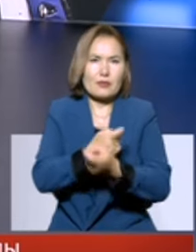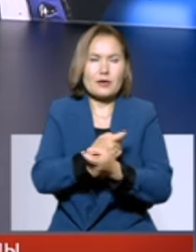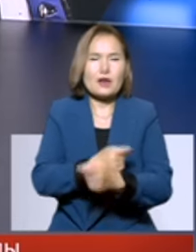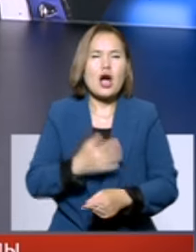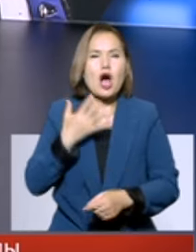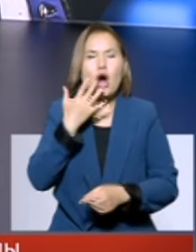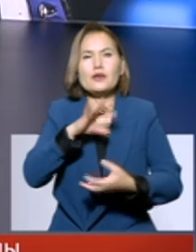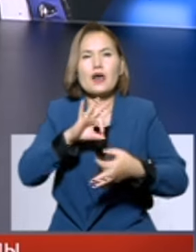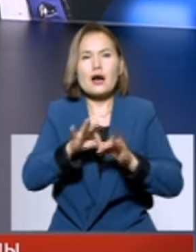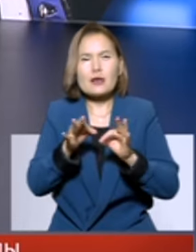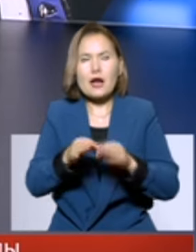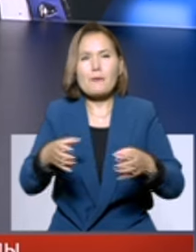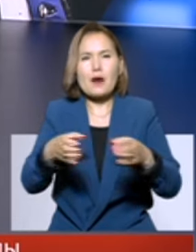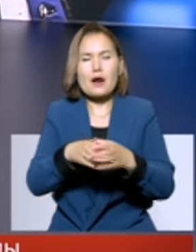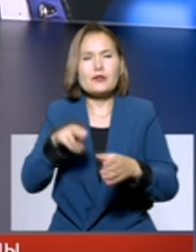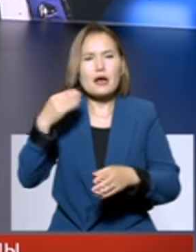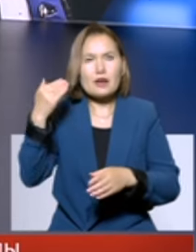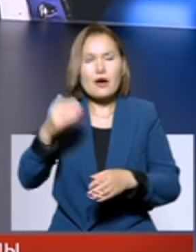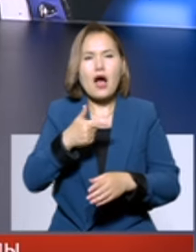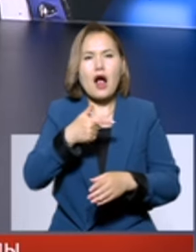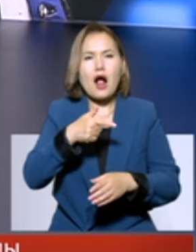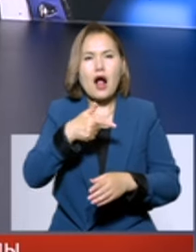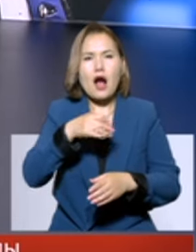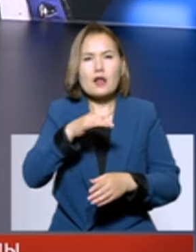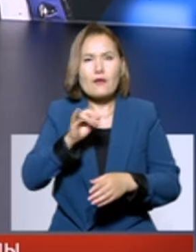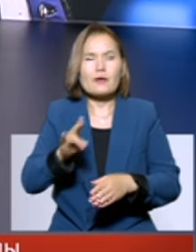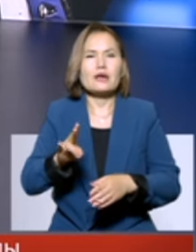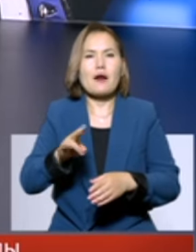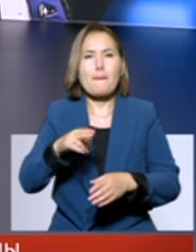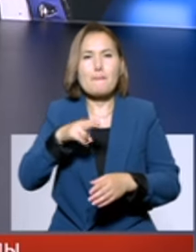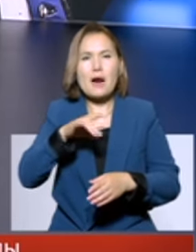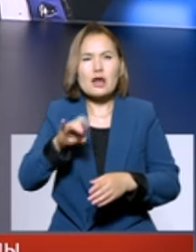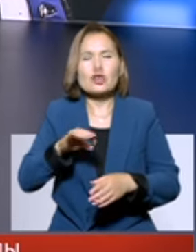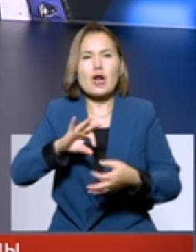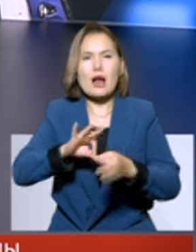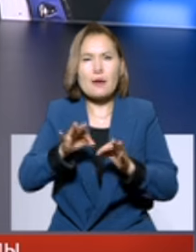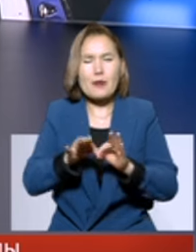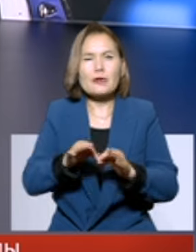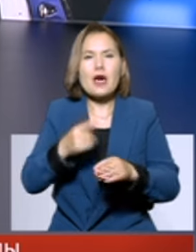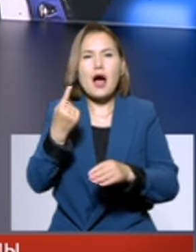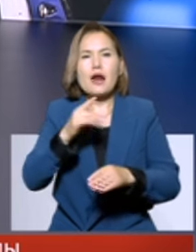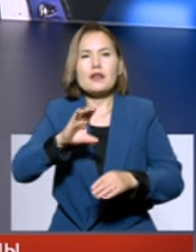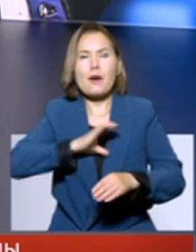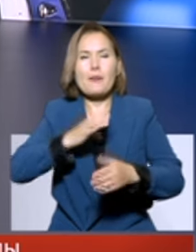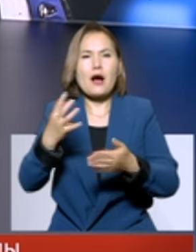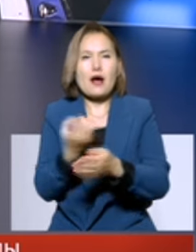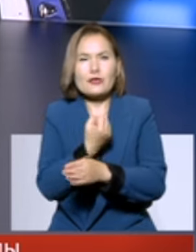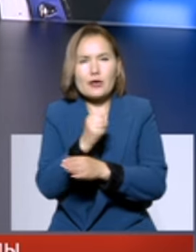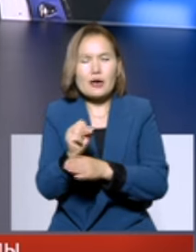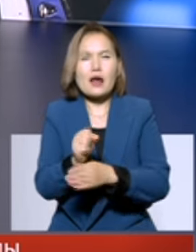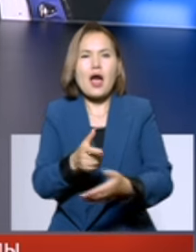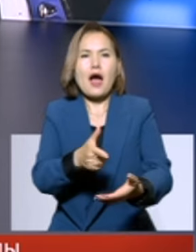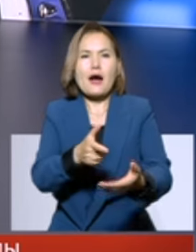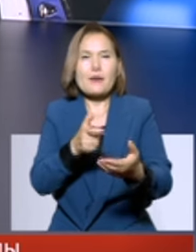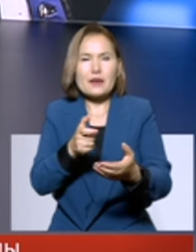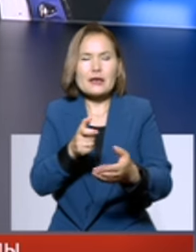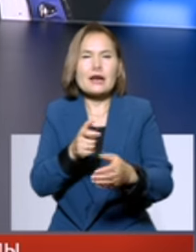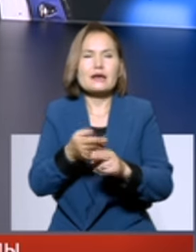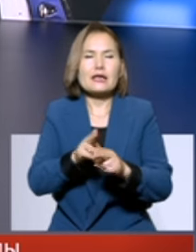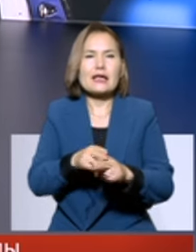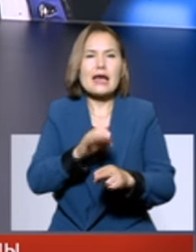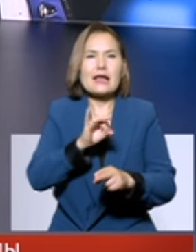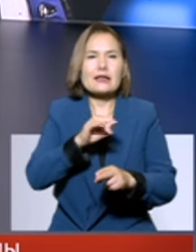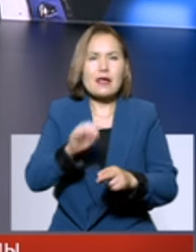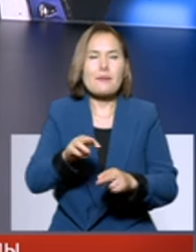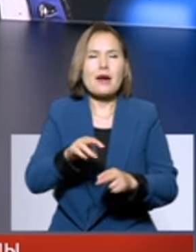Ұлттық олимпиада комитетінің президенті Геннадий Головкинде Париж олимпиадасының алғашқы медалін салған мергендеріміз Ислам Сәтбаев пен